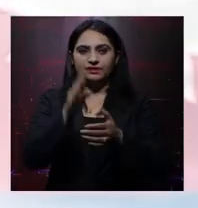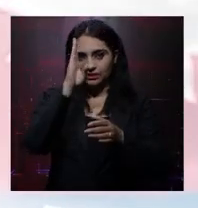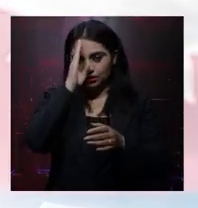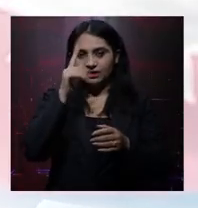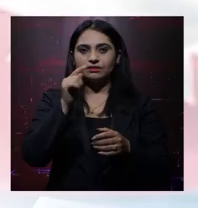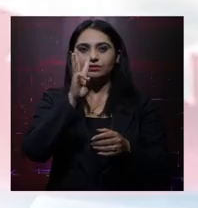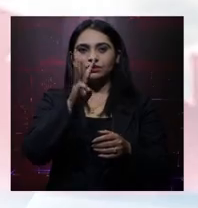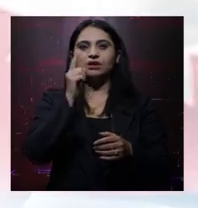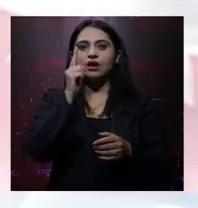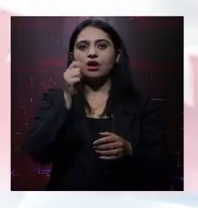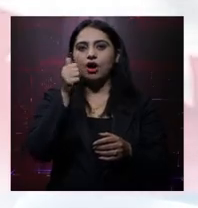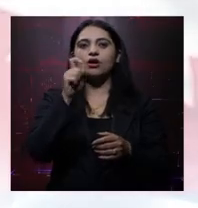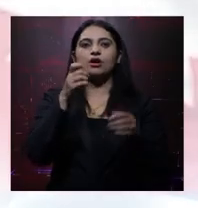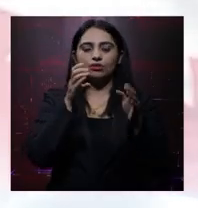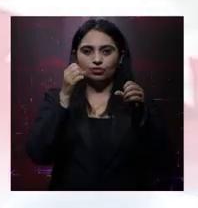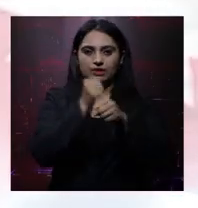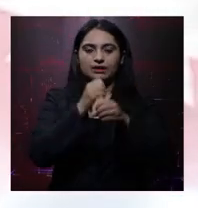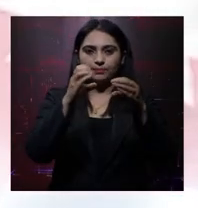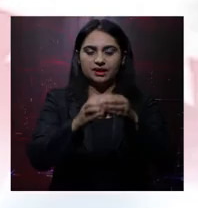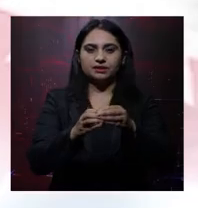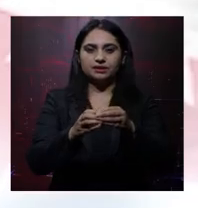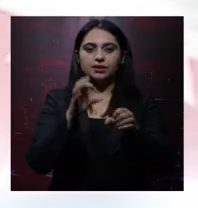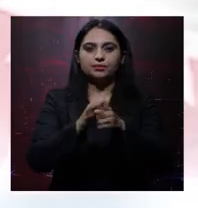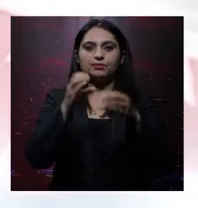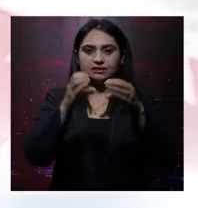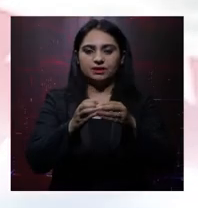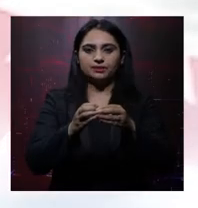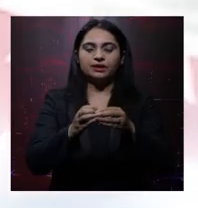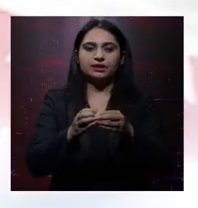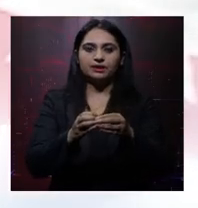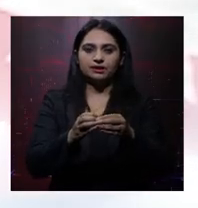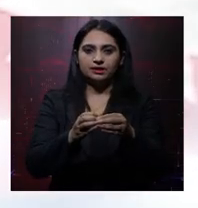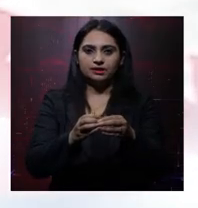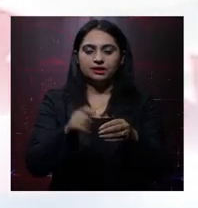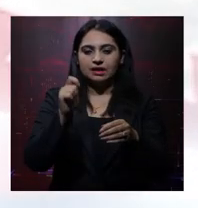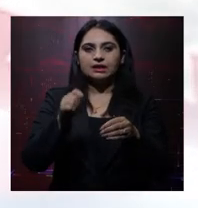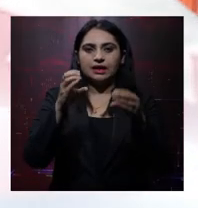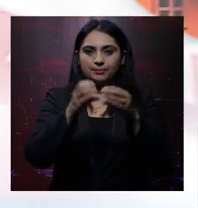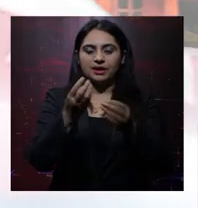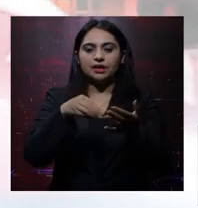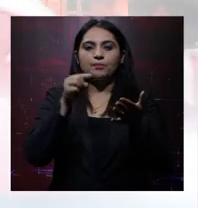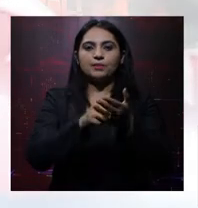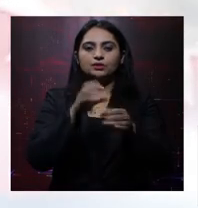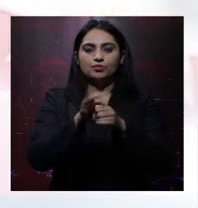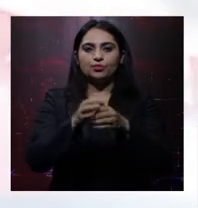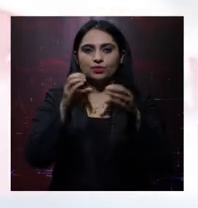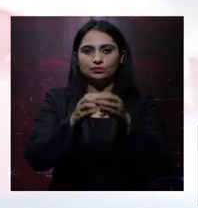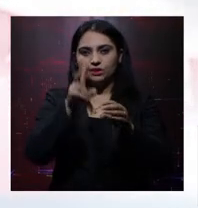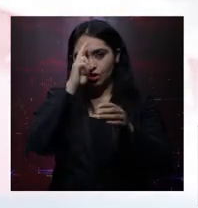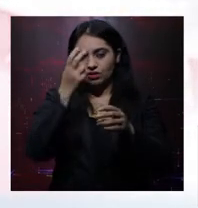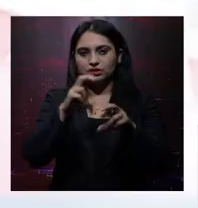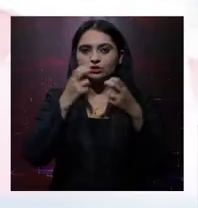सरकार का तीन अंग कार्यपालिका, व्यवस्थापिका, न्यायपालिका मध्ये व्यवस्थापिका